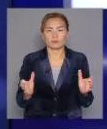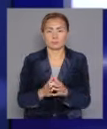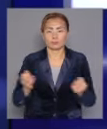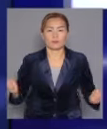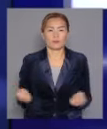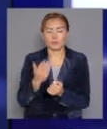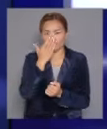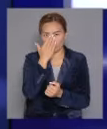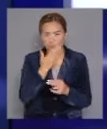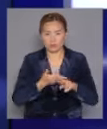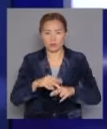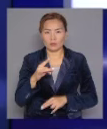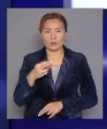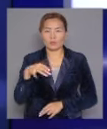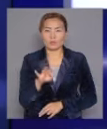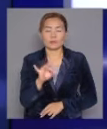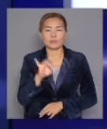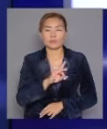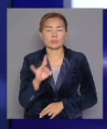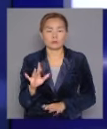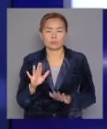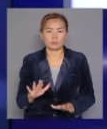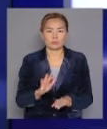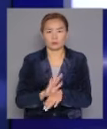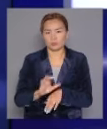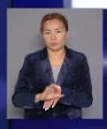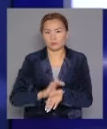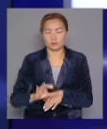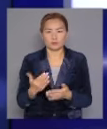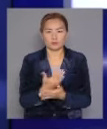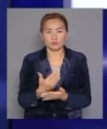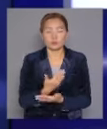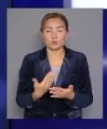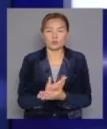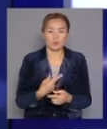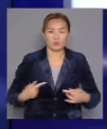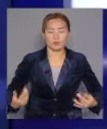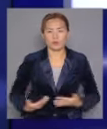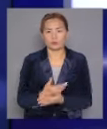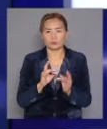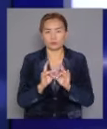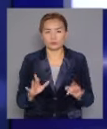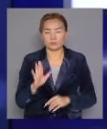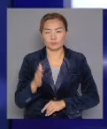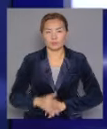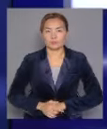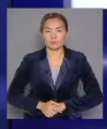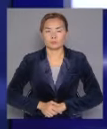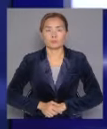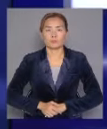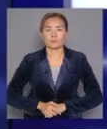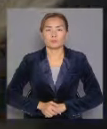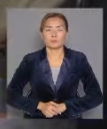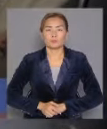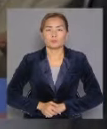болды. Ерекшелігі радио тек діни бағыттағы хабарлармен ғана шектелмей, ақпараттық танымдық хабарлар таратады.